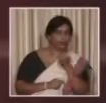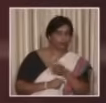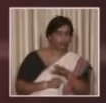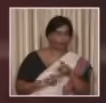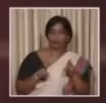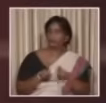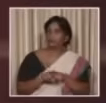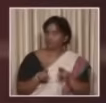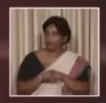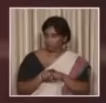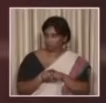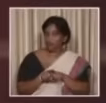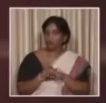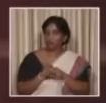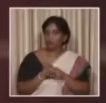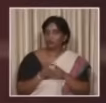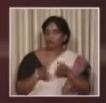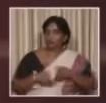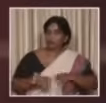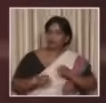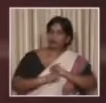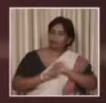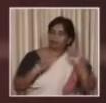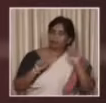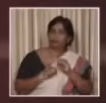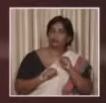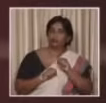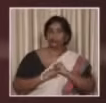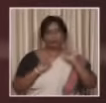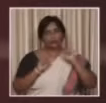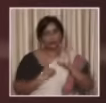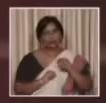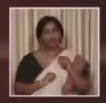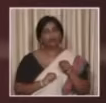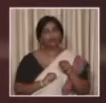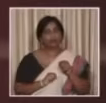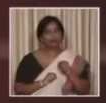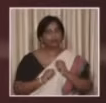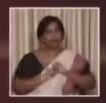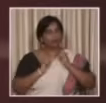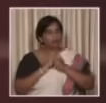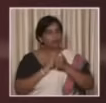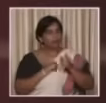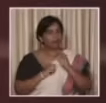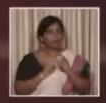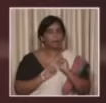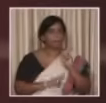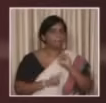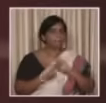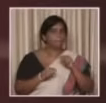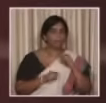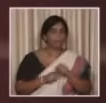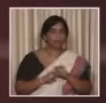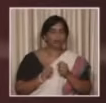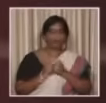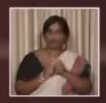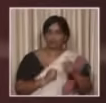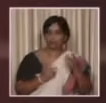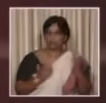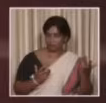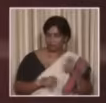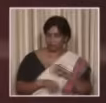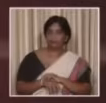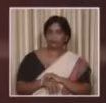තත්ත්වෙට පාරට බැහැලා අරගල කරේ උද්ඝෝෂණ කරේ මේ පාර්ලිමේන්තුව ඒක පවත්වාගෙන ගියේ නැති